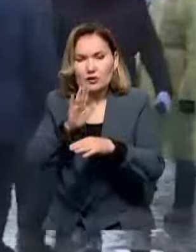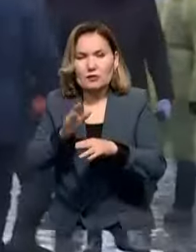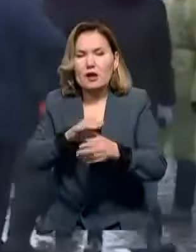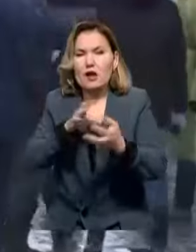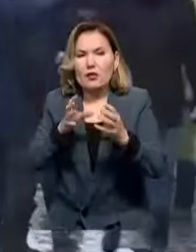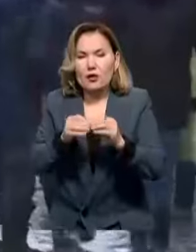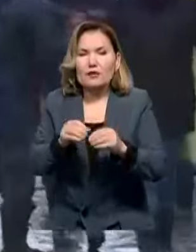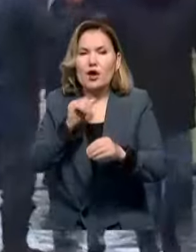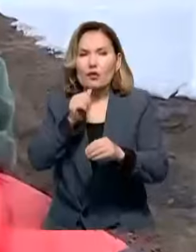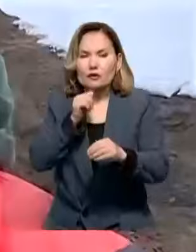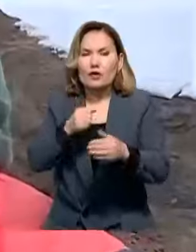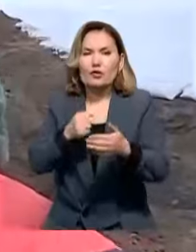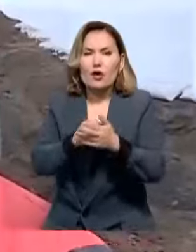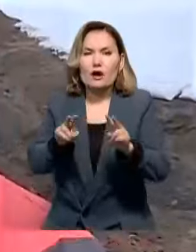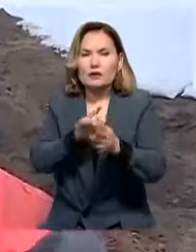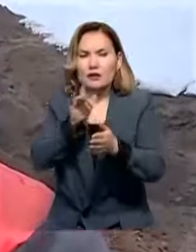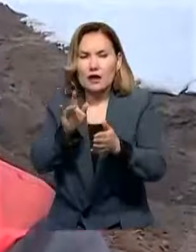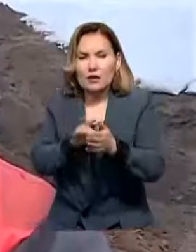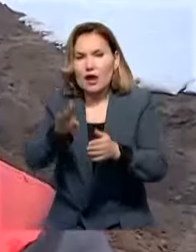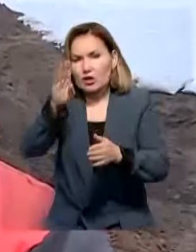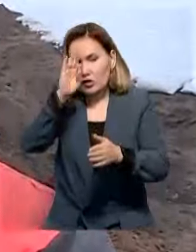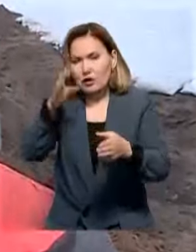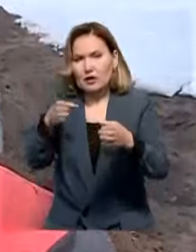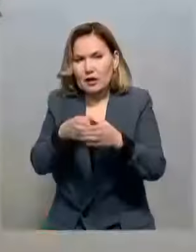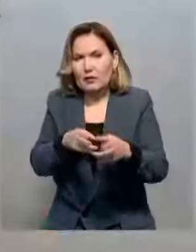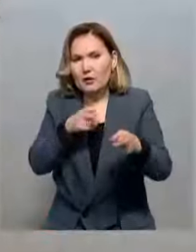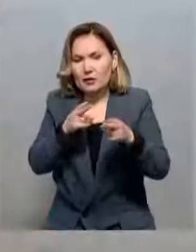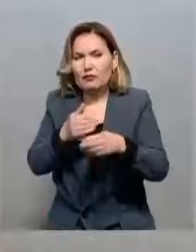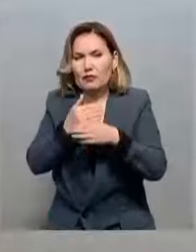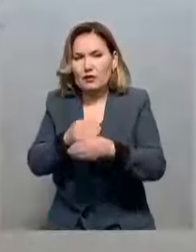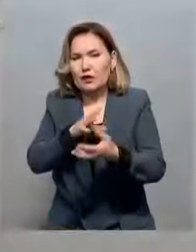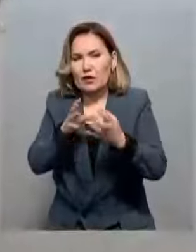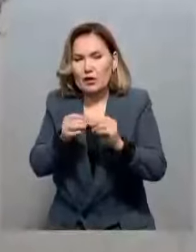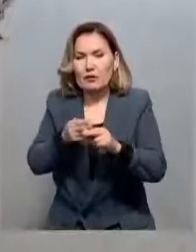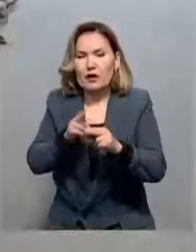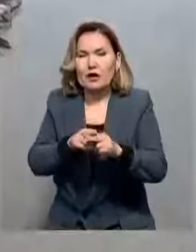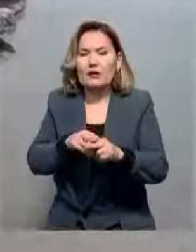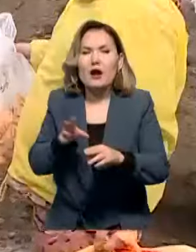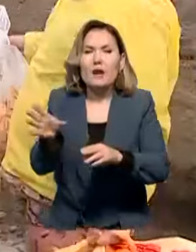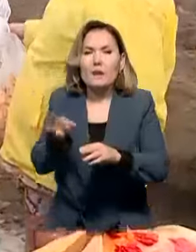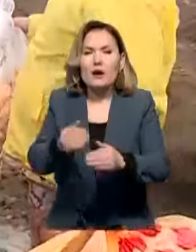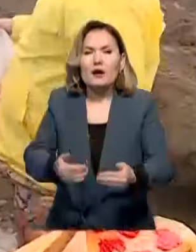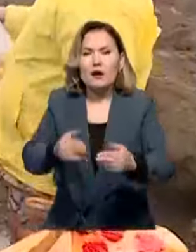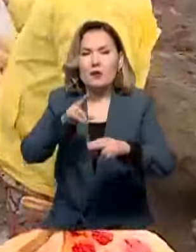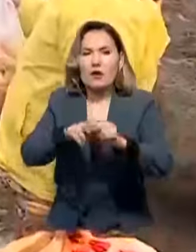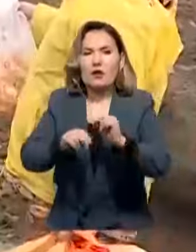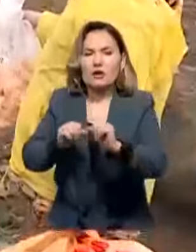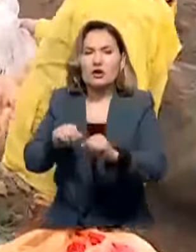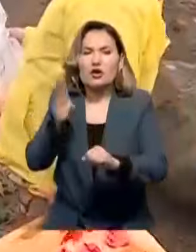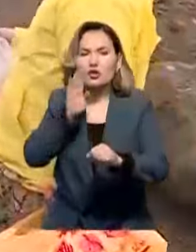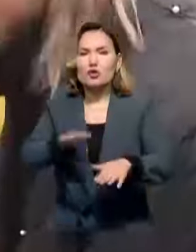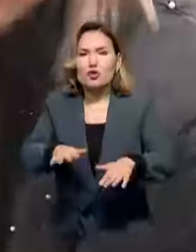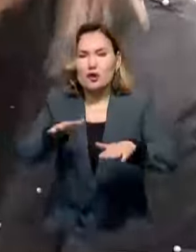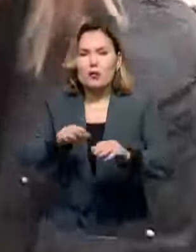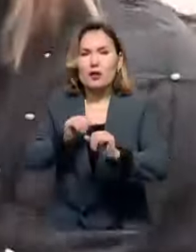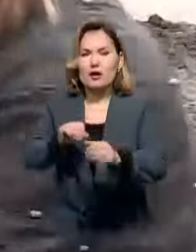қаласынан, Қостанайдан, Астанадан жігіттер материалдық жағынан көмек көрсетіп жатыр. Ер азаматтар күл құмнан бөгет тұрғызып, аулаларды судан арылтып